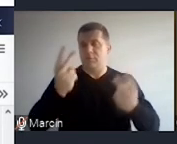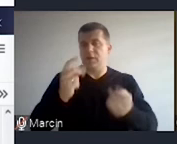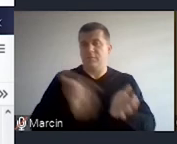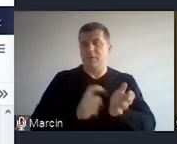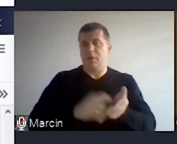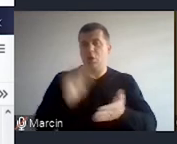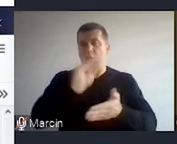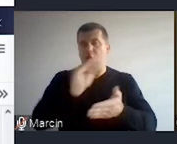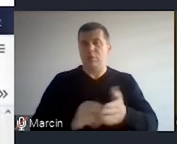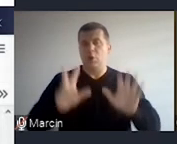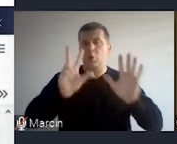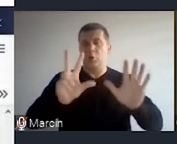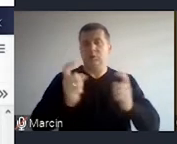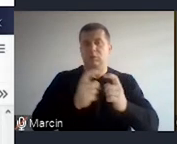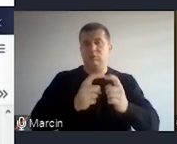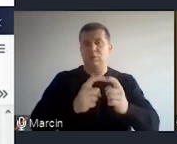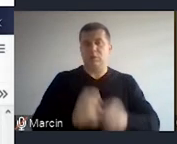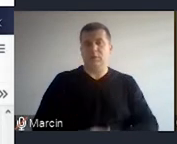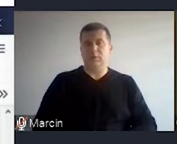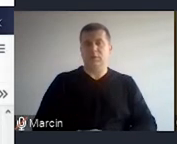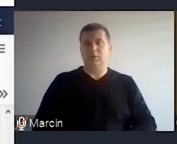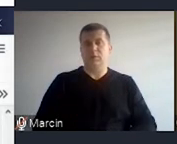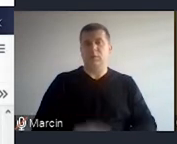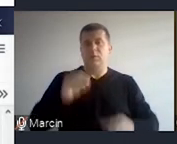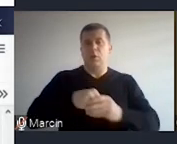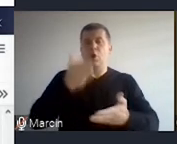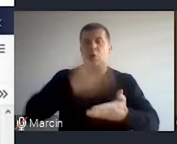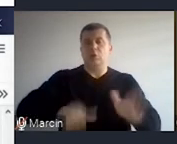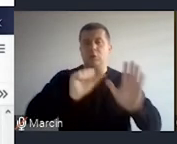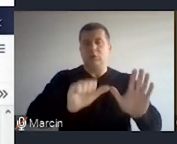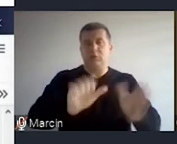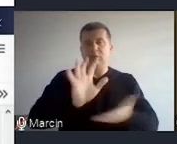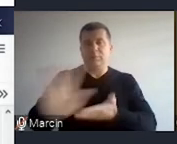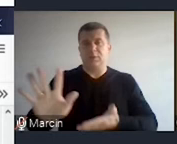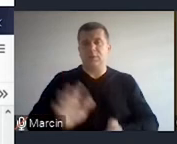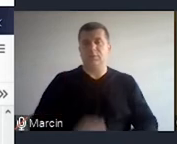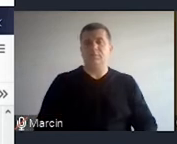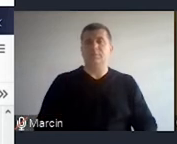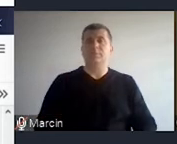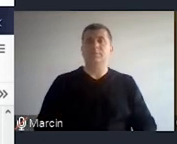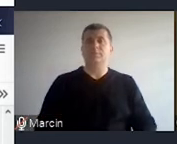wymóg opisany tutaj w 8 punkcie w rozdziale 6.15.